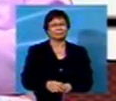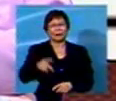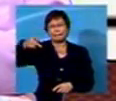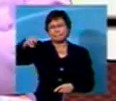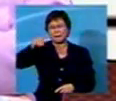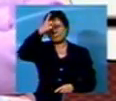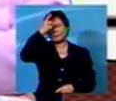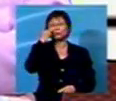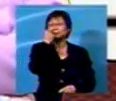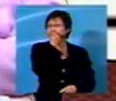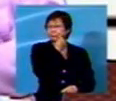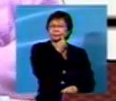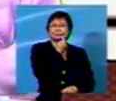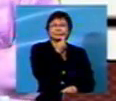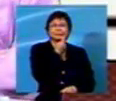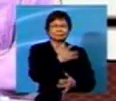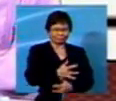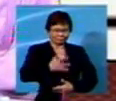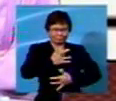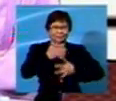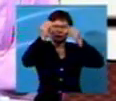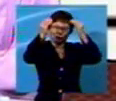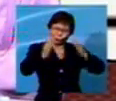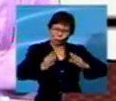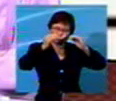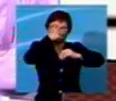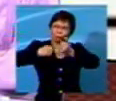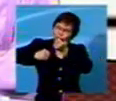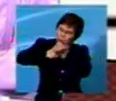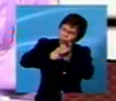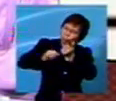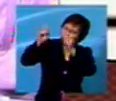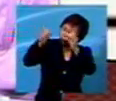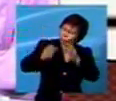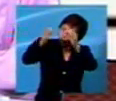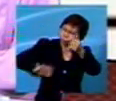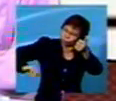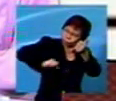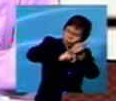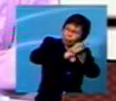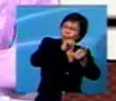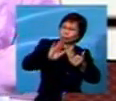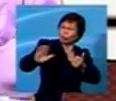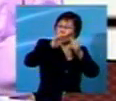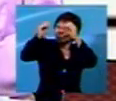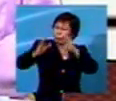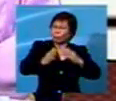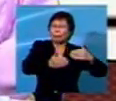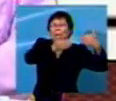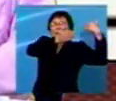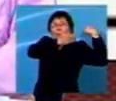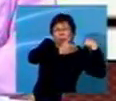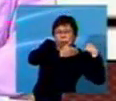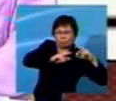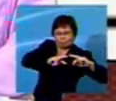Perdana Menteri Datuk Seri Najib Tun Razak menghargai warga pendidik atas sumbangan yang mereka curahkan beliau mengakui guru memikul beban